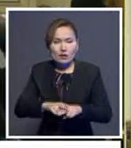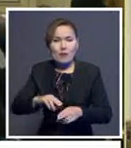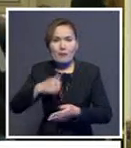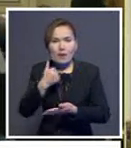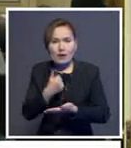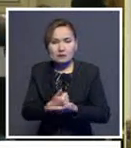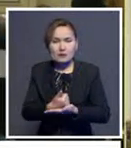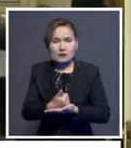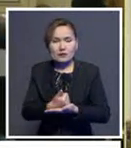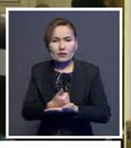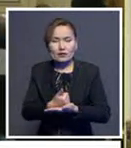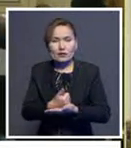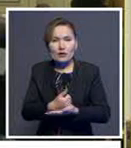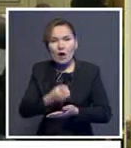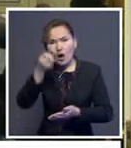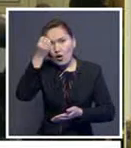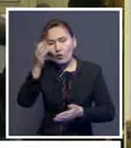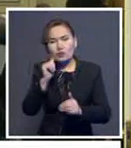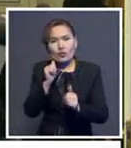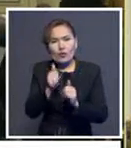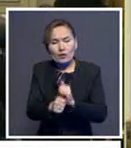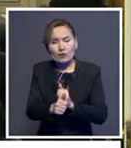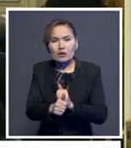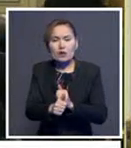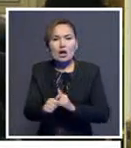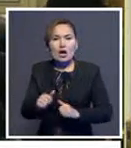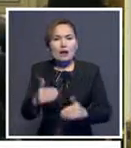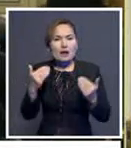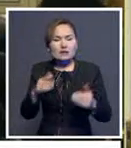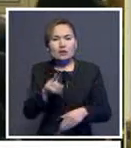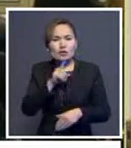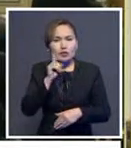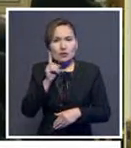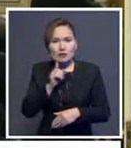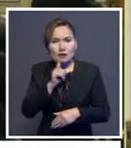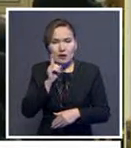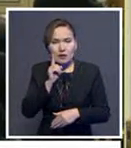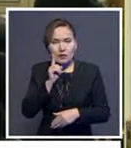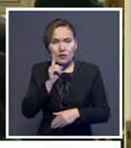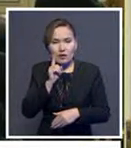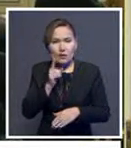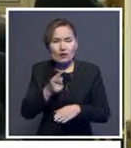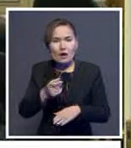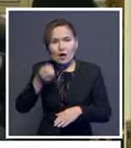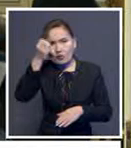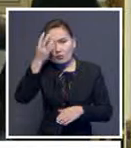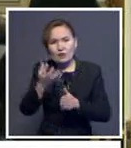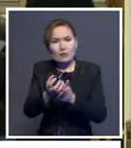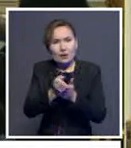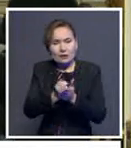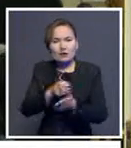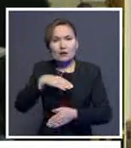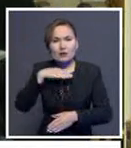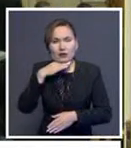ең мынау озық ойлы қазіргі жастардың ресурстары өте мол, және